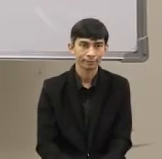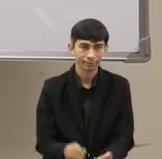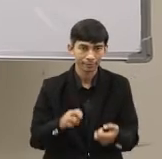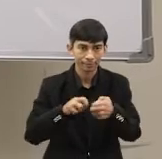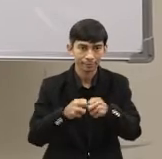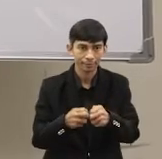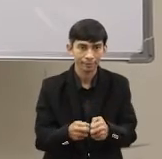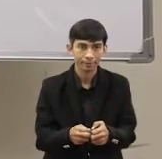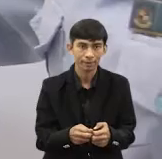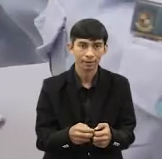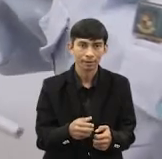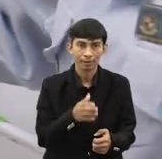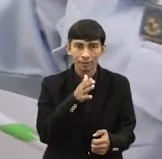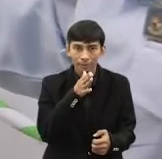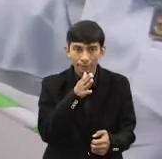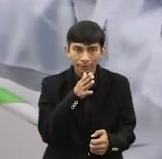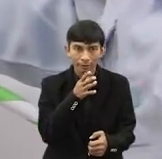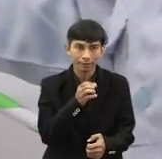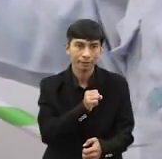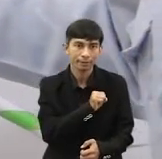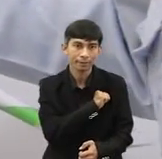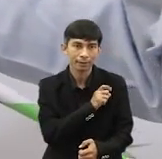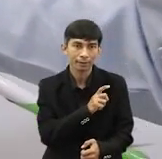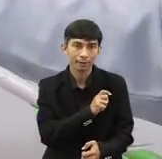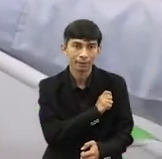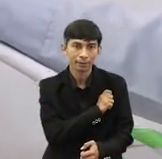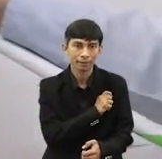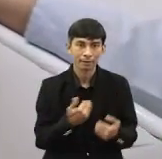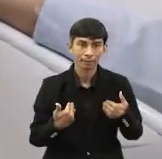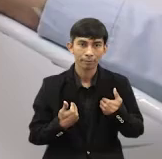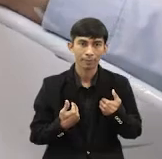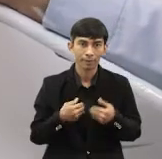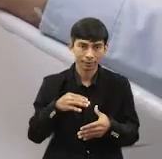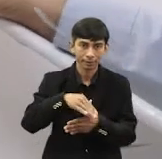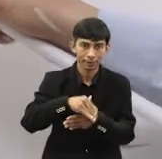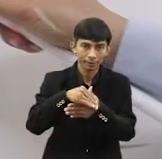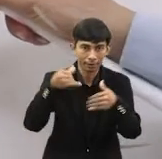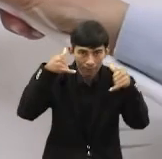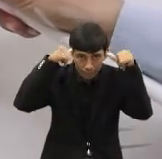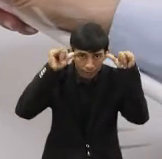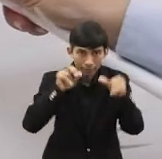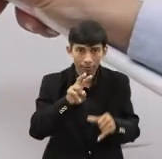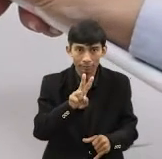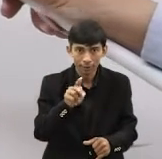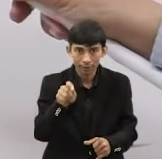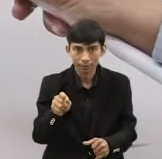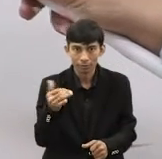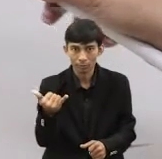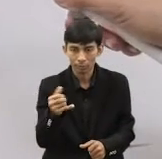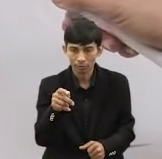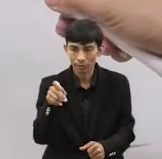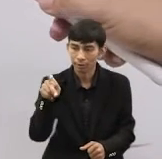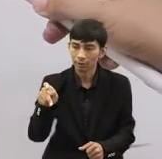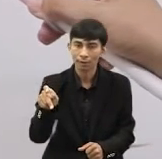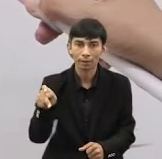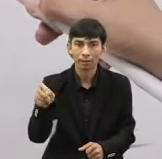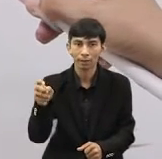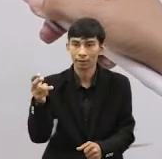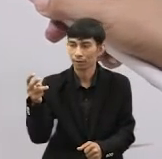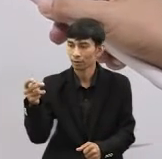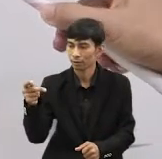chấm náo mặt đáy đà rá miên sạch củ pi chọc bằm mùi kg